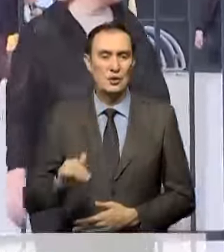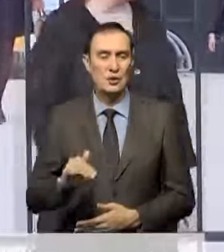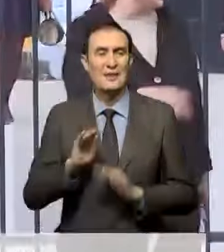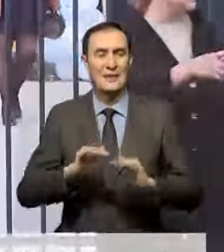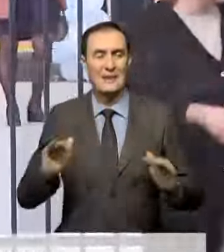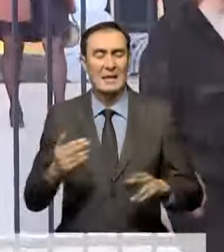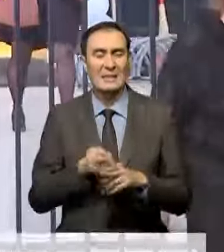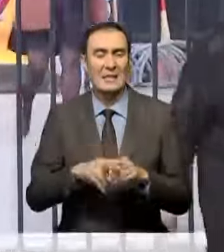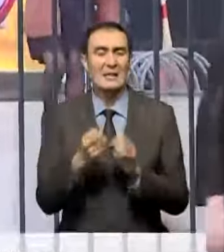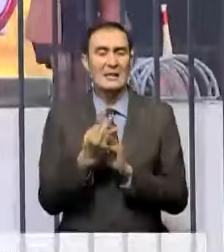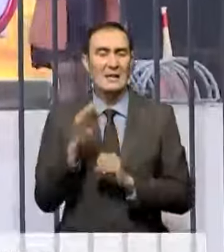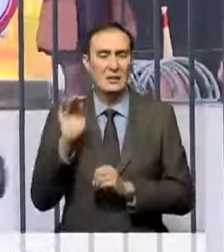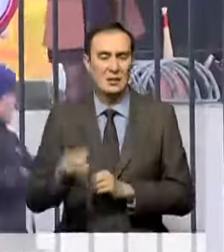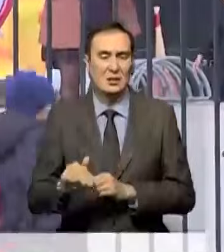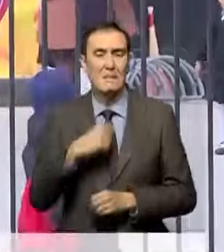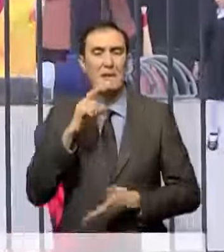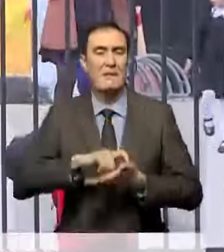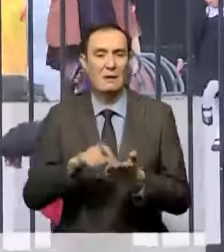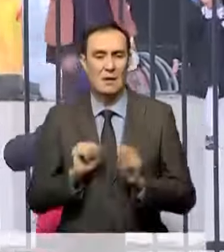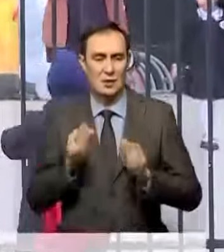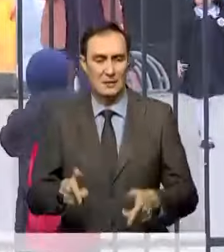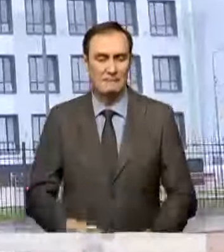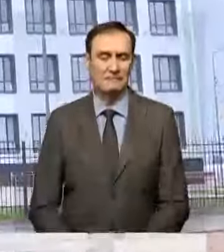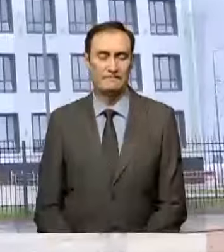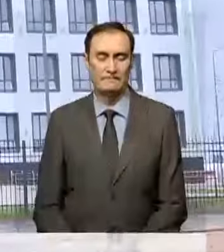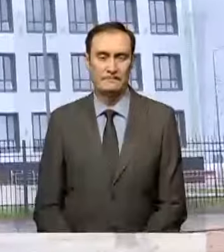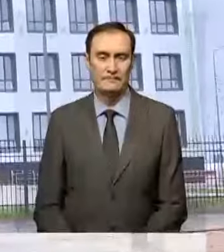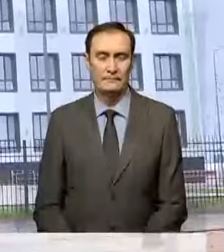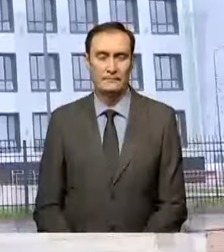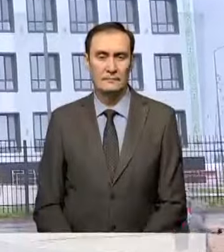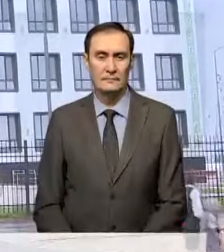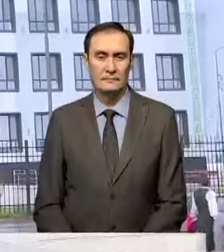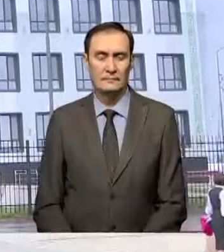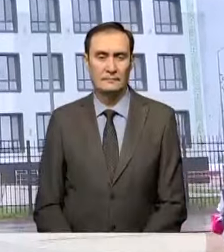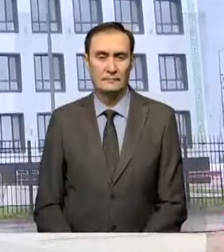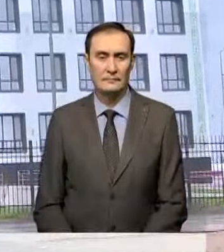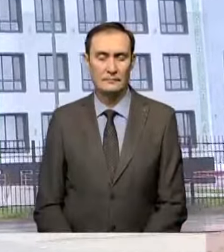школьников, из них 13 тысяч первоклассников. Сабина Балашкина, 24 KZ.